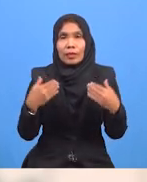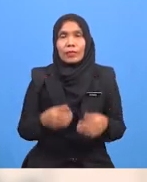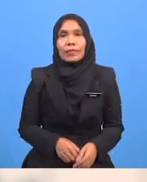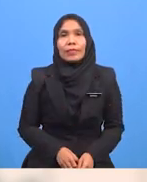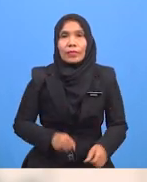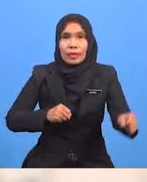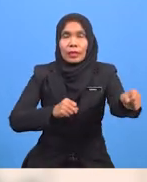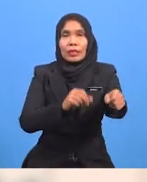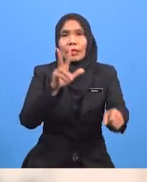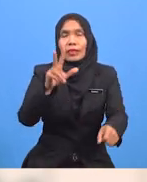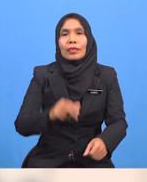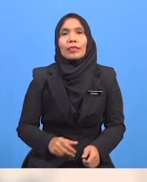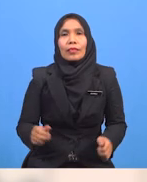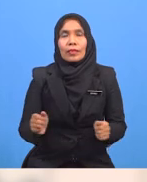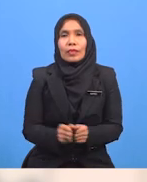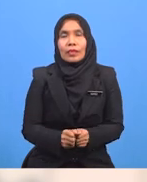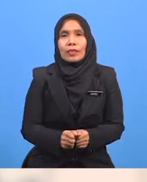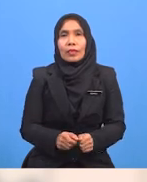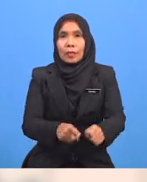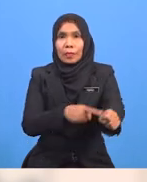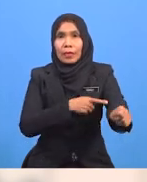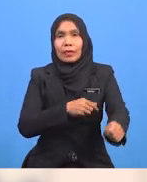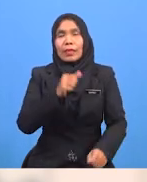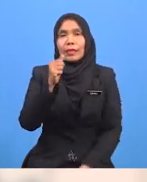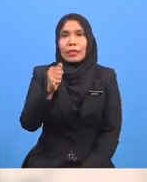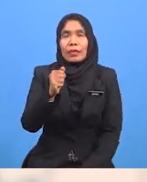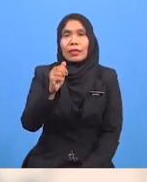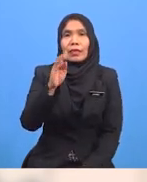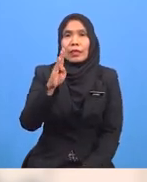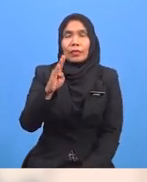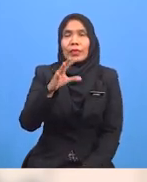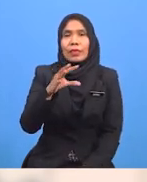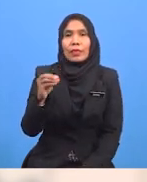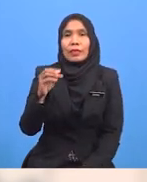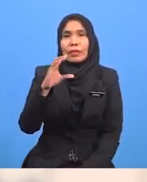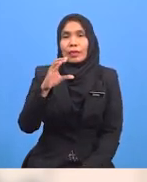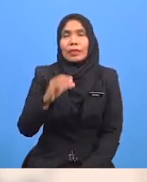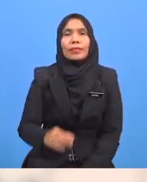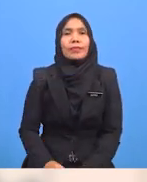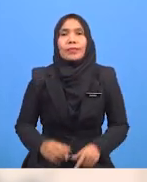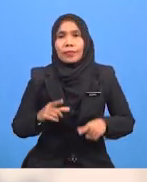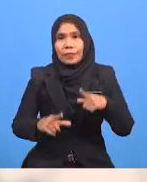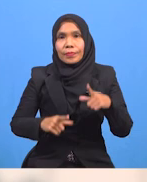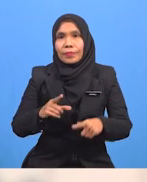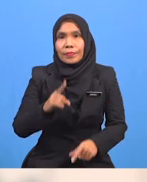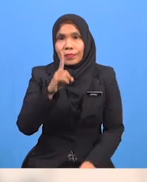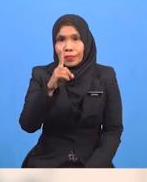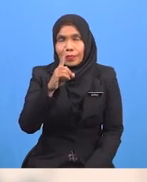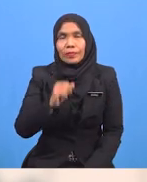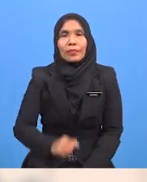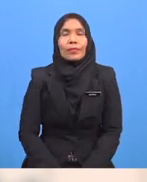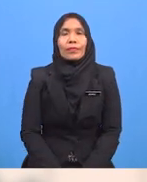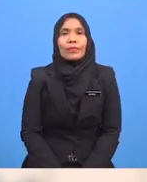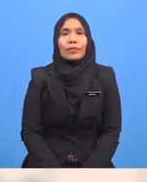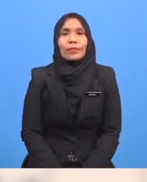dengan panjang sisinya masing-masing rela eigrp dan C langkah pertama yang perlu kita